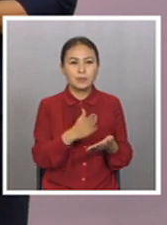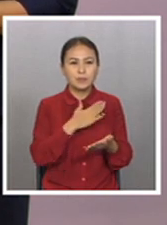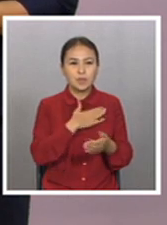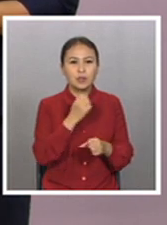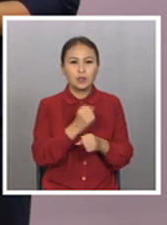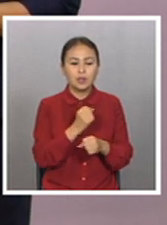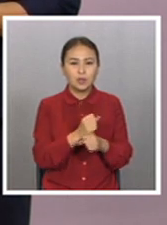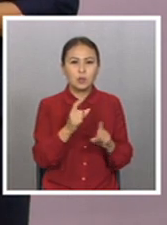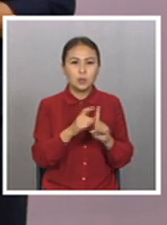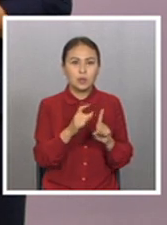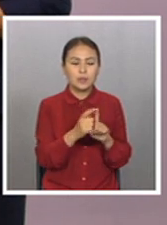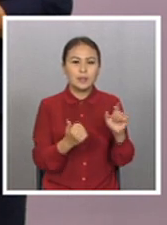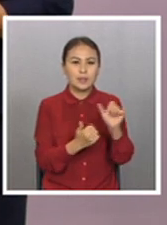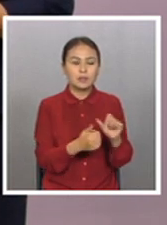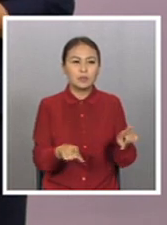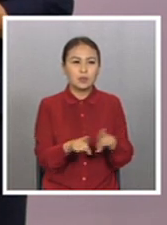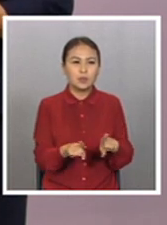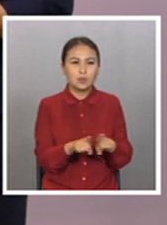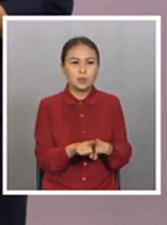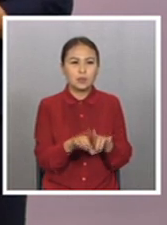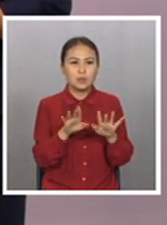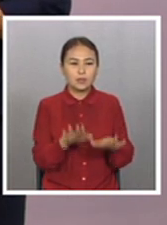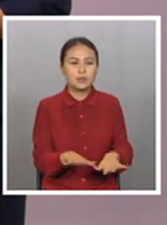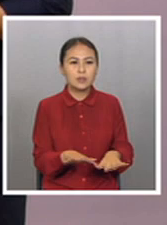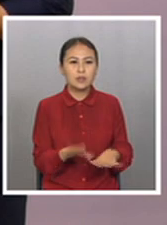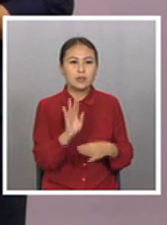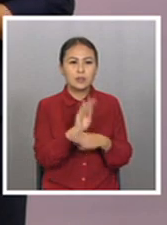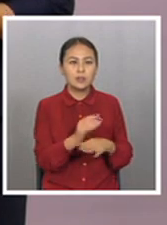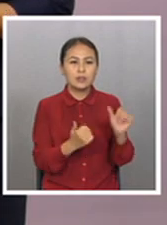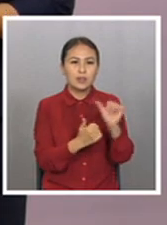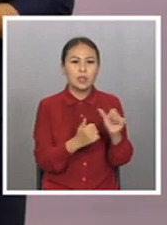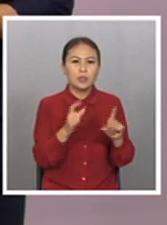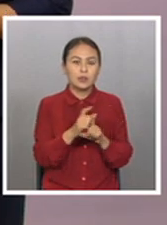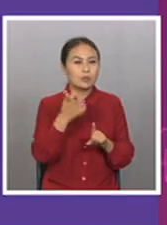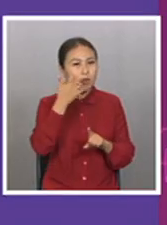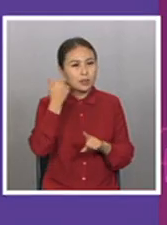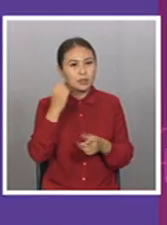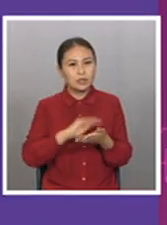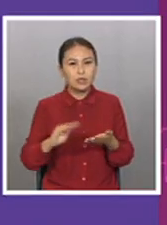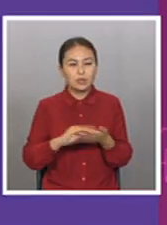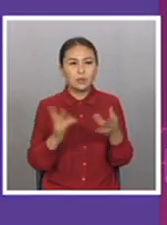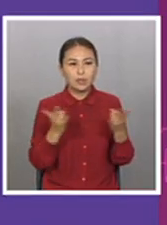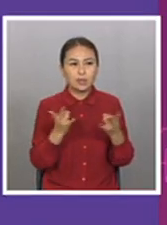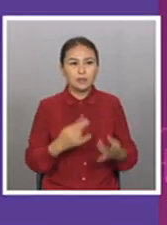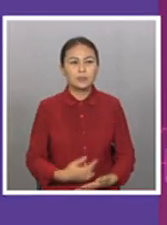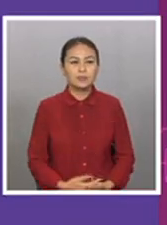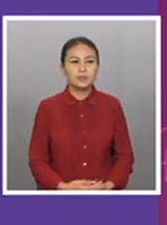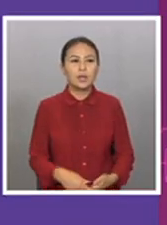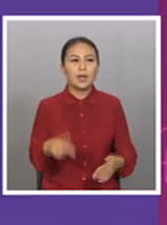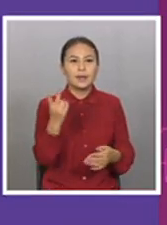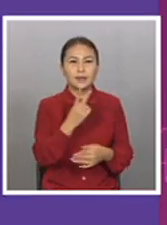сөз тіркесімізде зат есімімен зат есімнің тіркесуі арқылы жасалу керек.